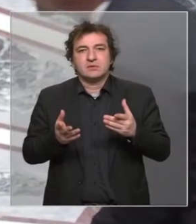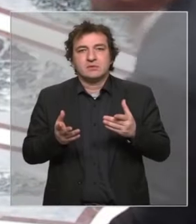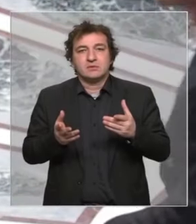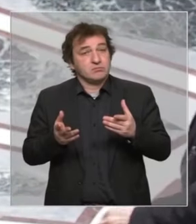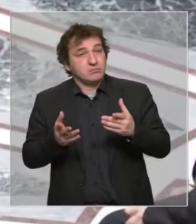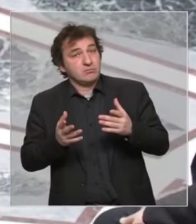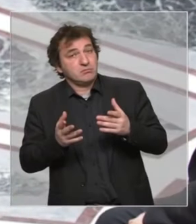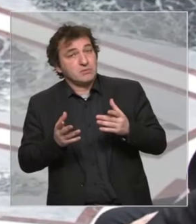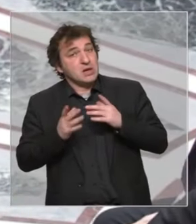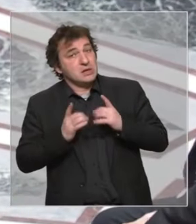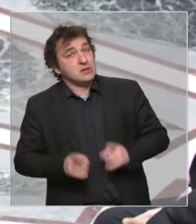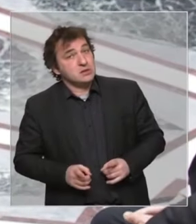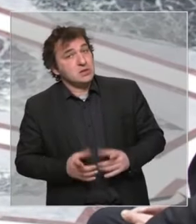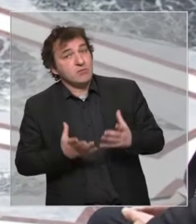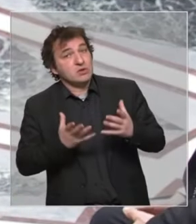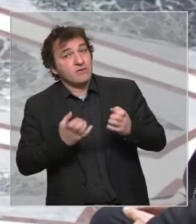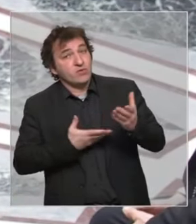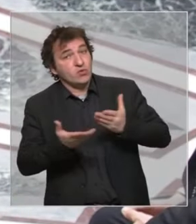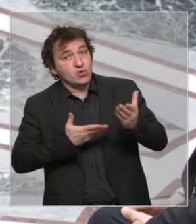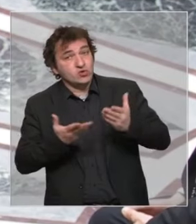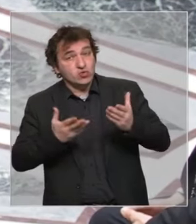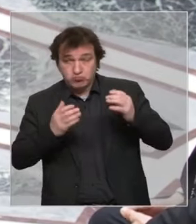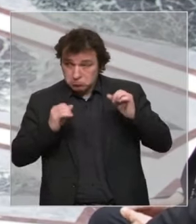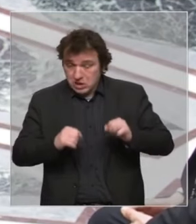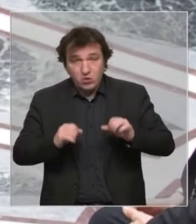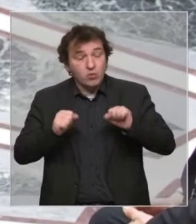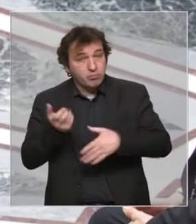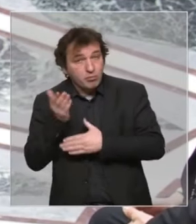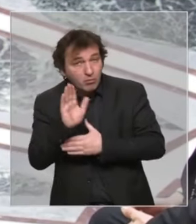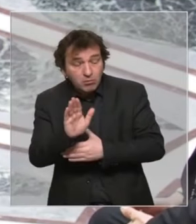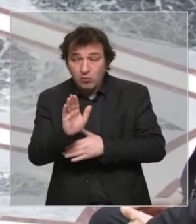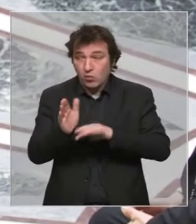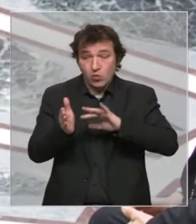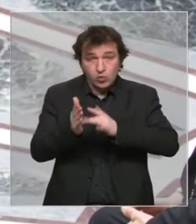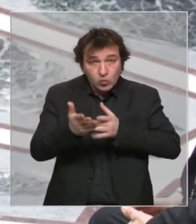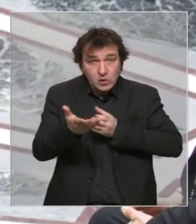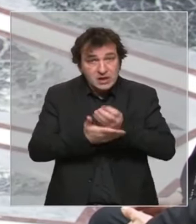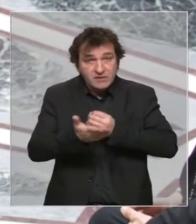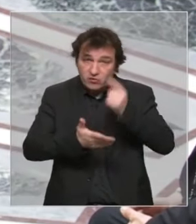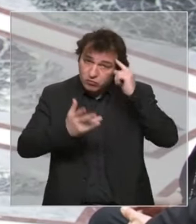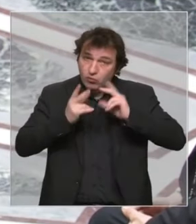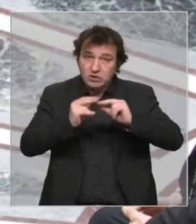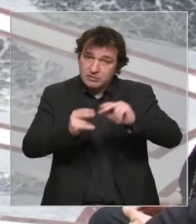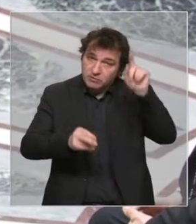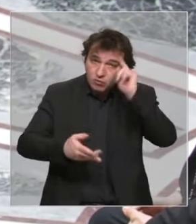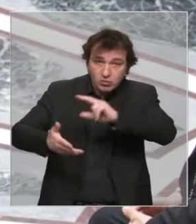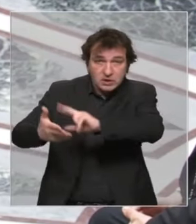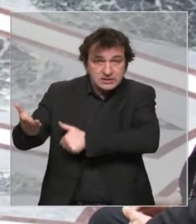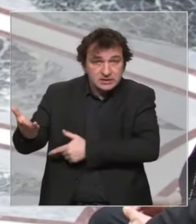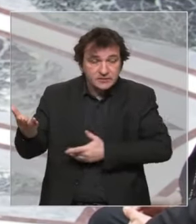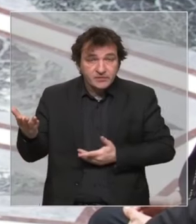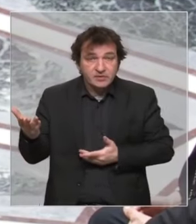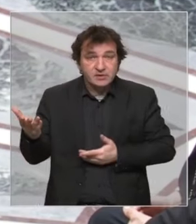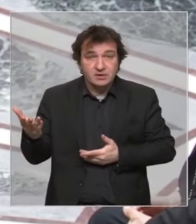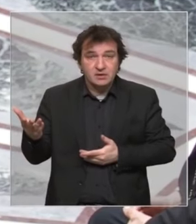la représentation nationale pour apporter filière par filière tous les éléments d'explication. Vous le savez, mais